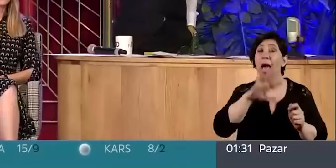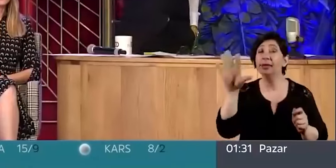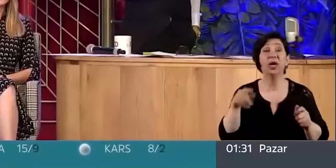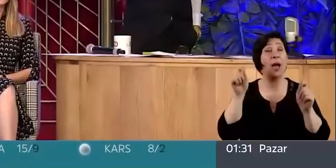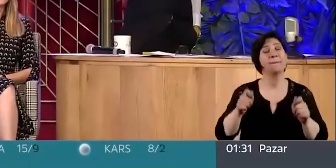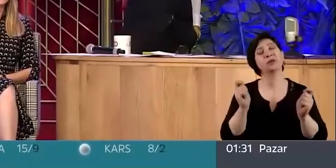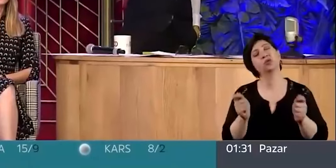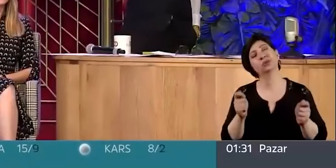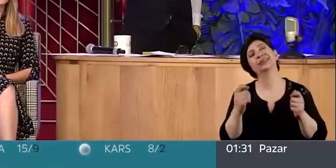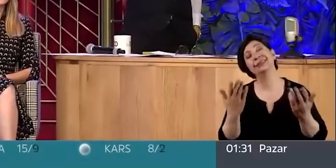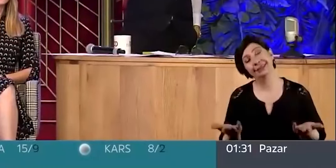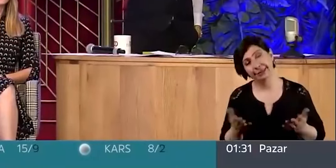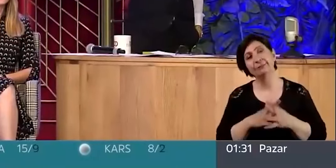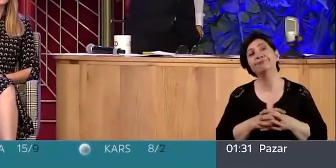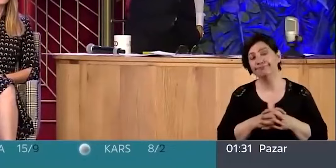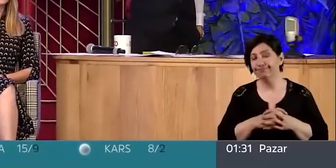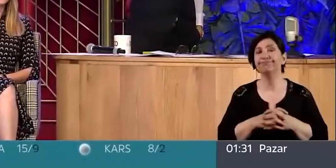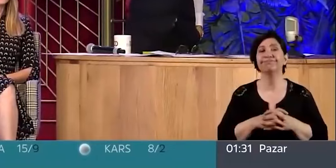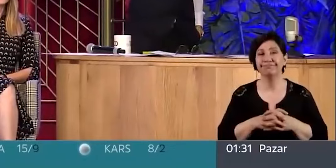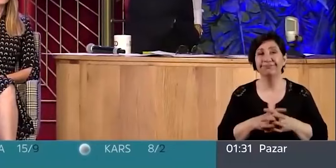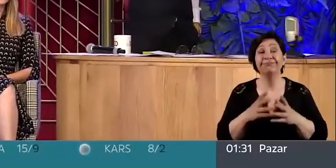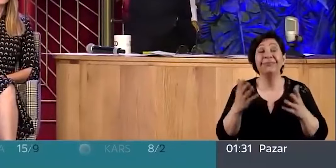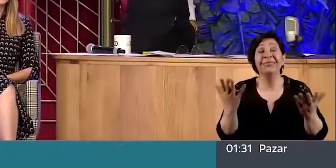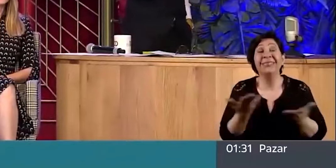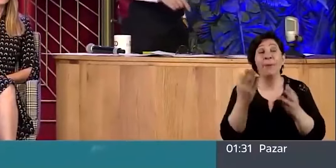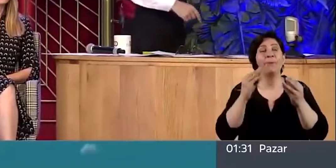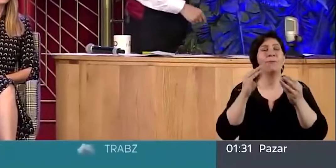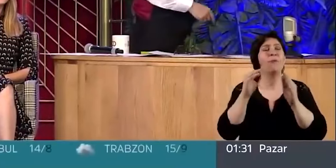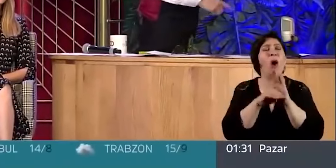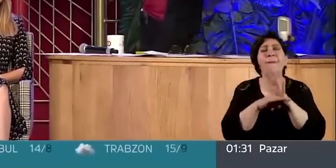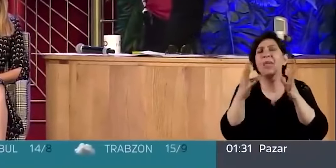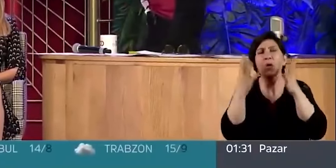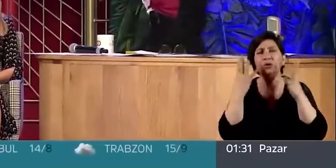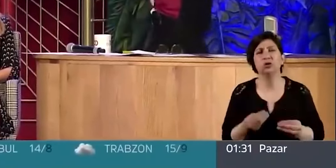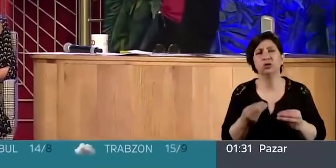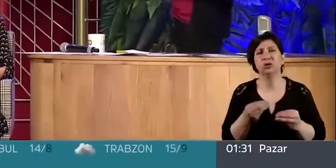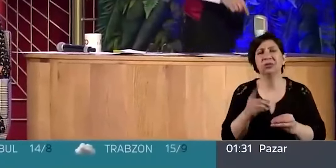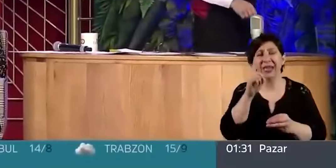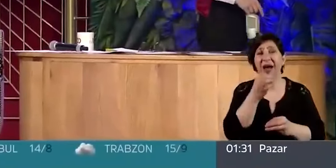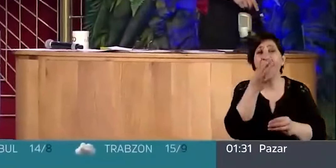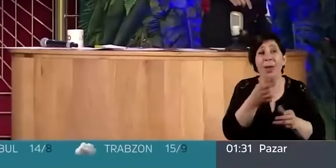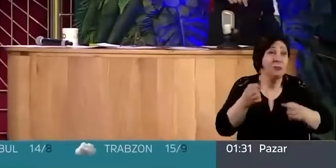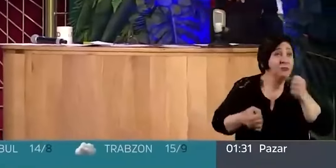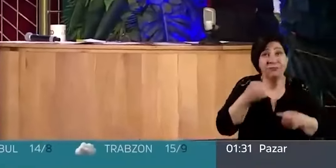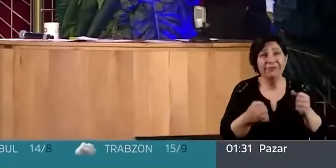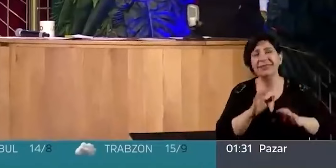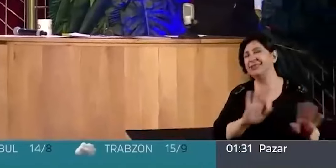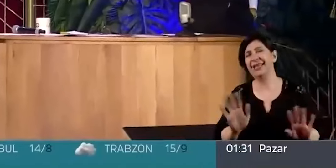yapmak zorundasınız. Her şeyi yapmak zorundasınız. Ne programı olursa olsun. Sadece haber peşine koşmak